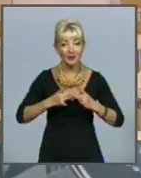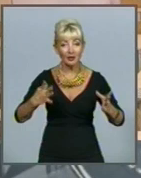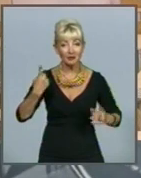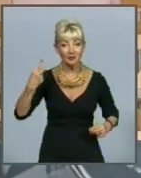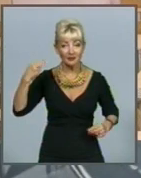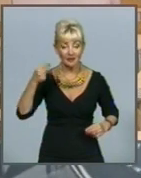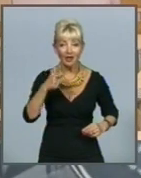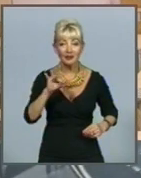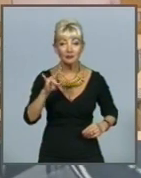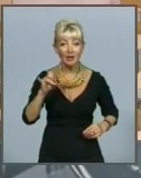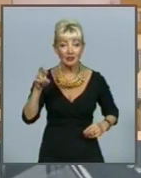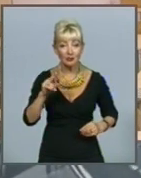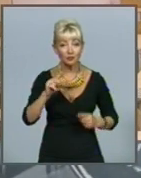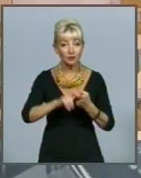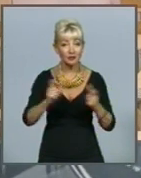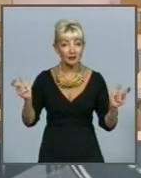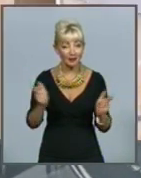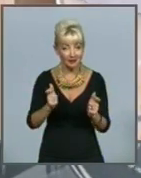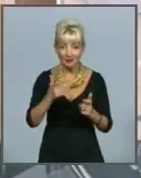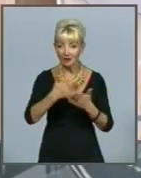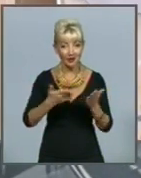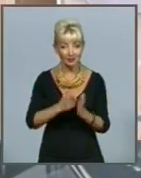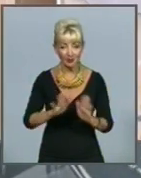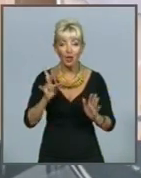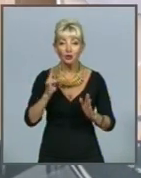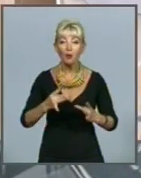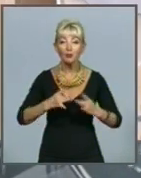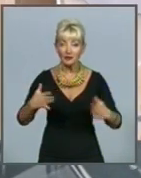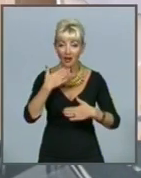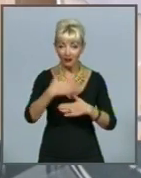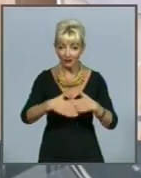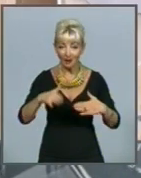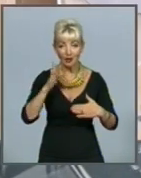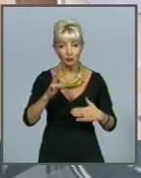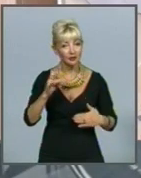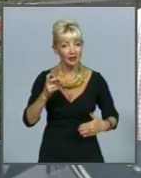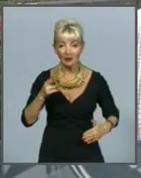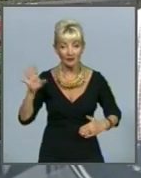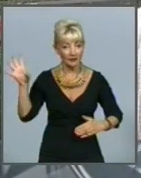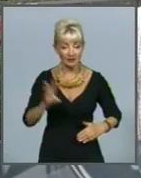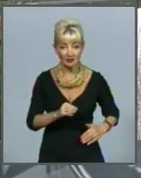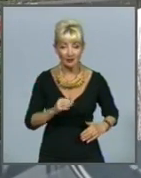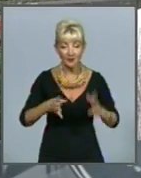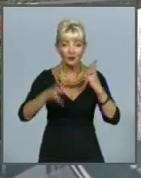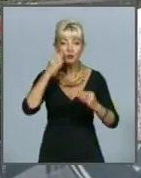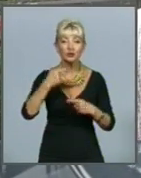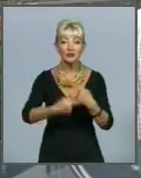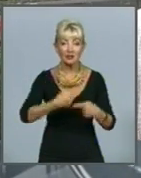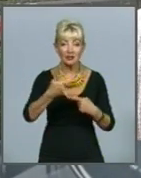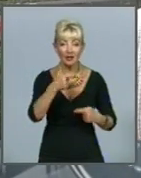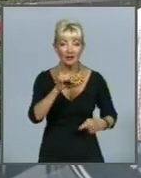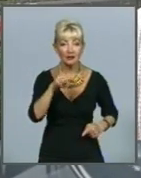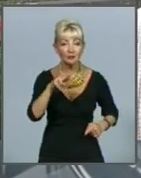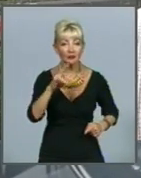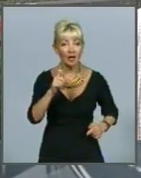не скасовували. Щоправда, святкова лінійка буде не для всіх. Враховуючи традиції гімназії, враховуючи